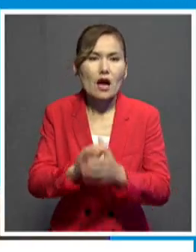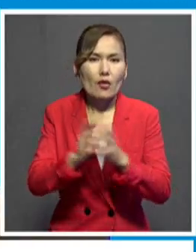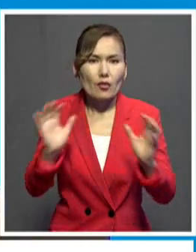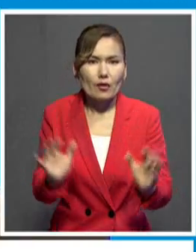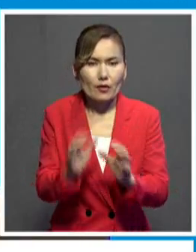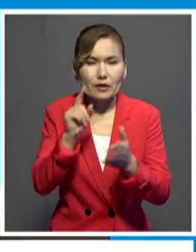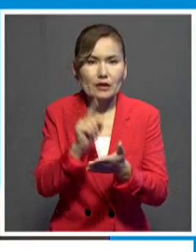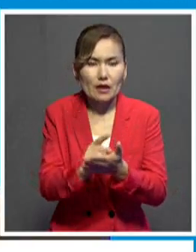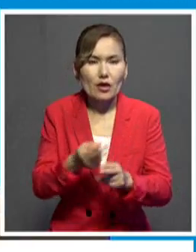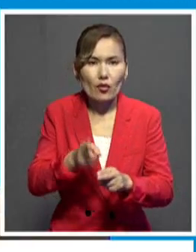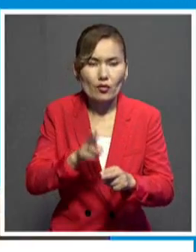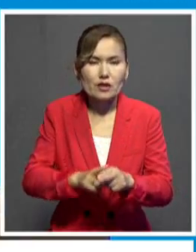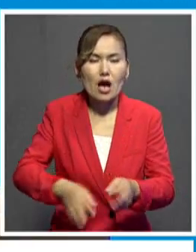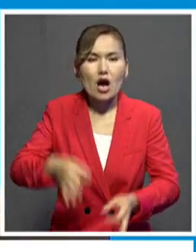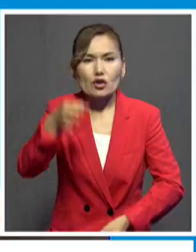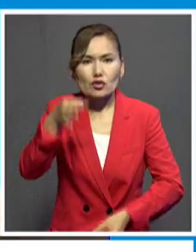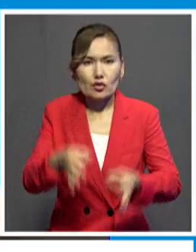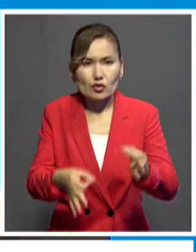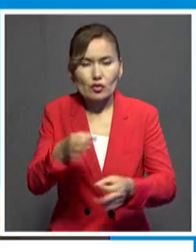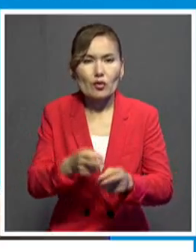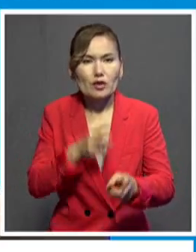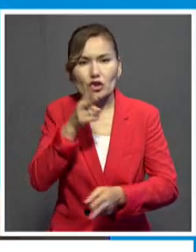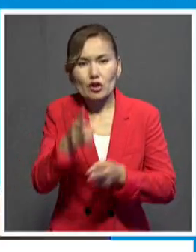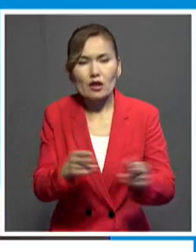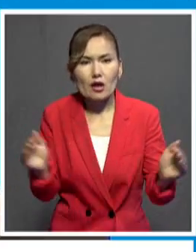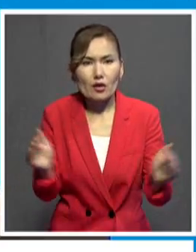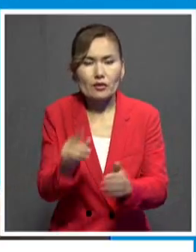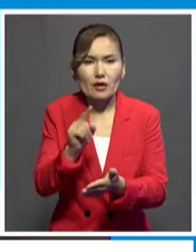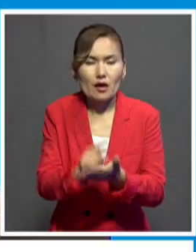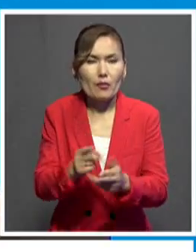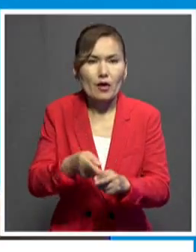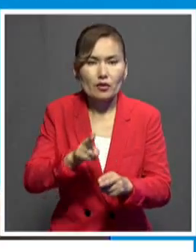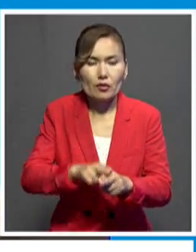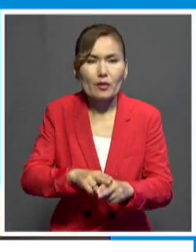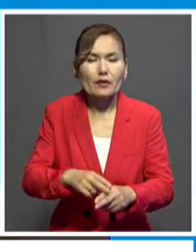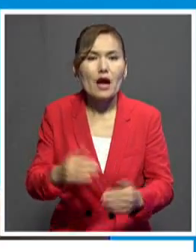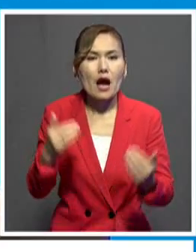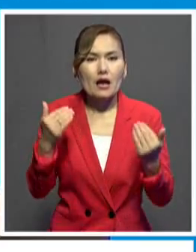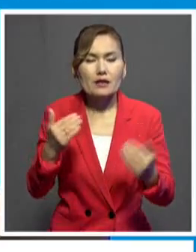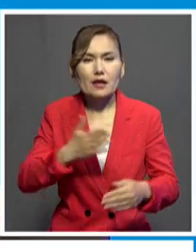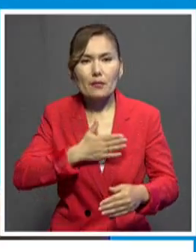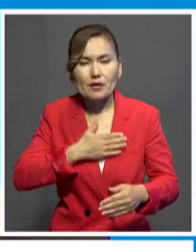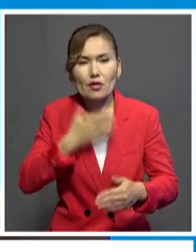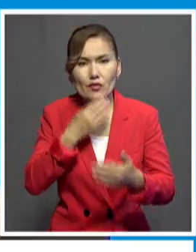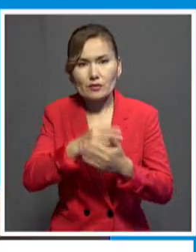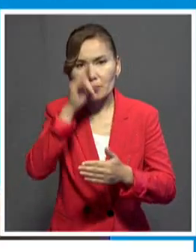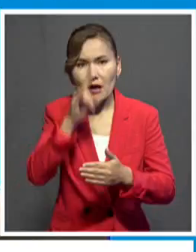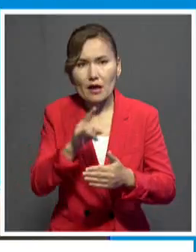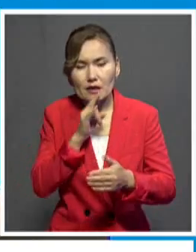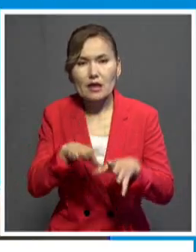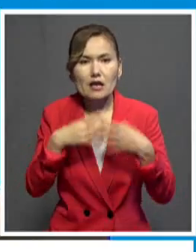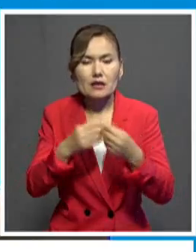дау шешудің орны емес, сонымен бірге халықтың санасына оң әсерін тигізетін, сотталысудың өзі ұят, табиғатымызға жаттылық екенін